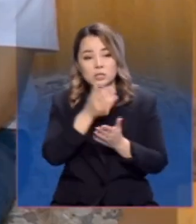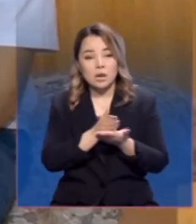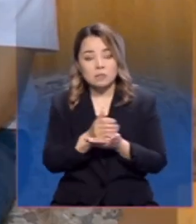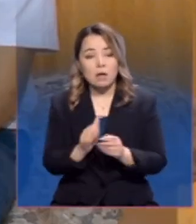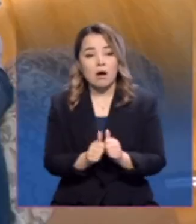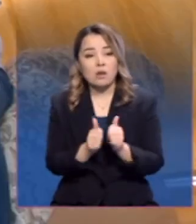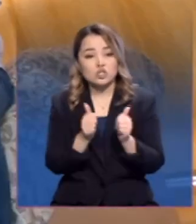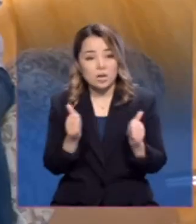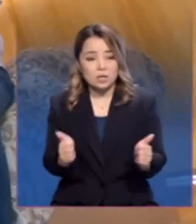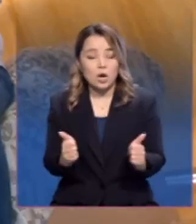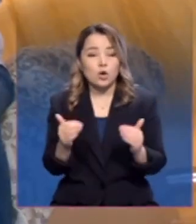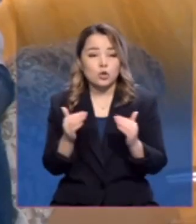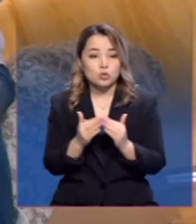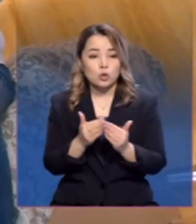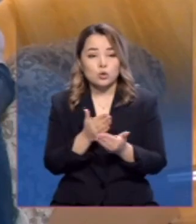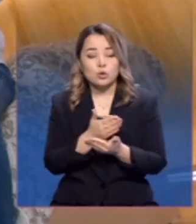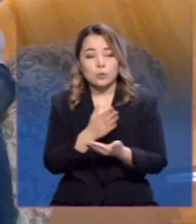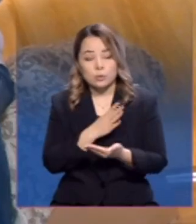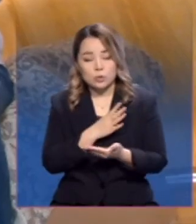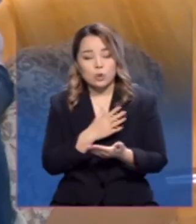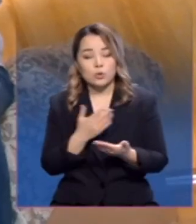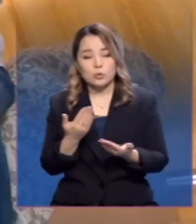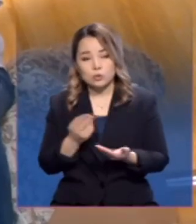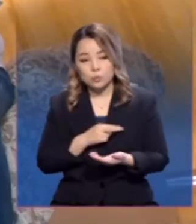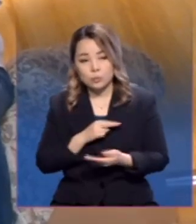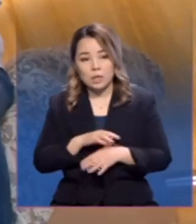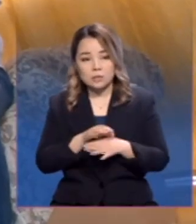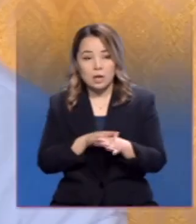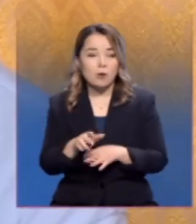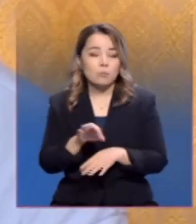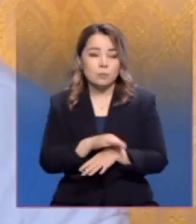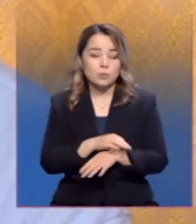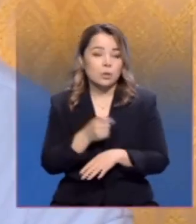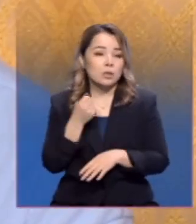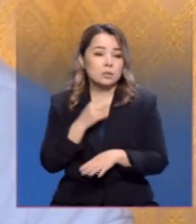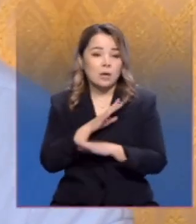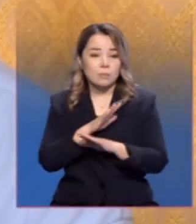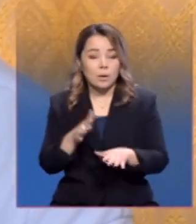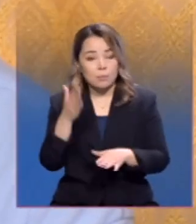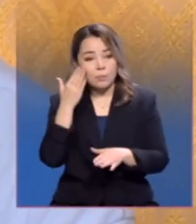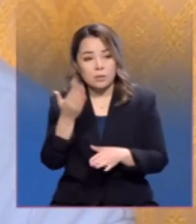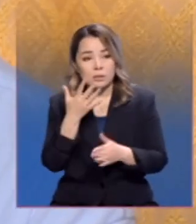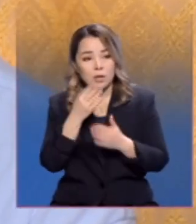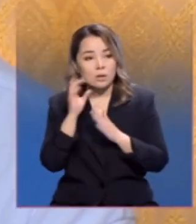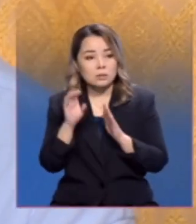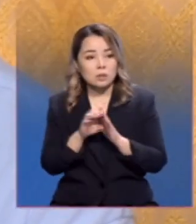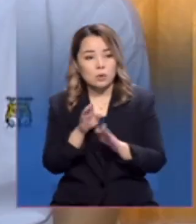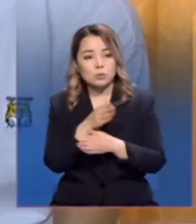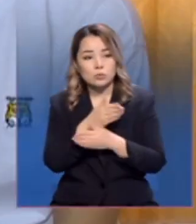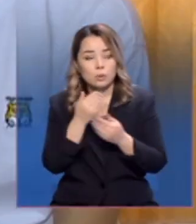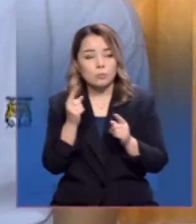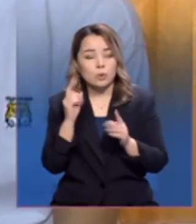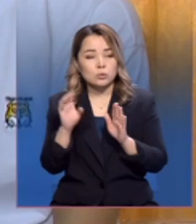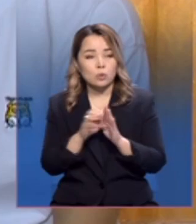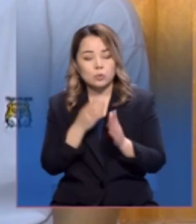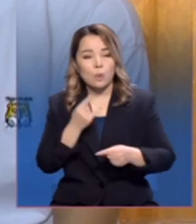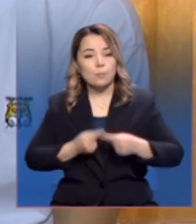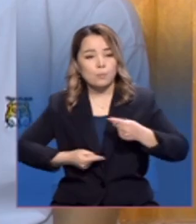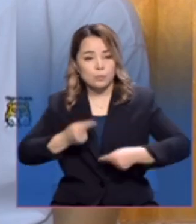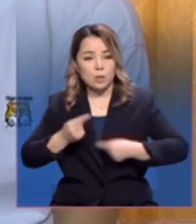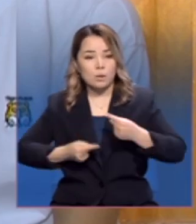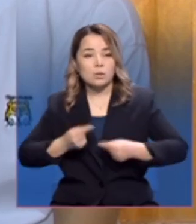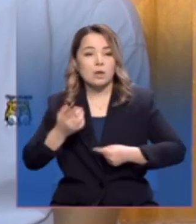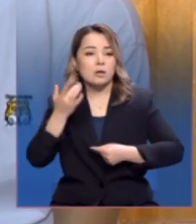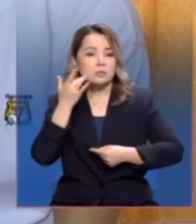ажырасқан. Олардың үйі де жұмысы да болған. Күйеуі ішімдік ішпеген. Бірақ мені шаршатқаны пікіріме құлақ аспауы дейді. Сен ерек күндірлігіне